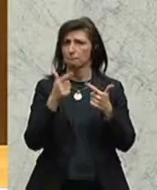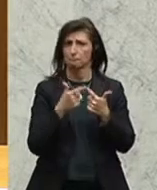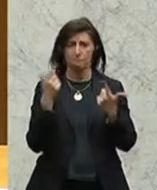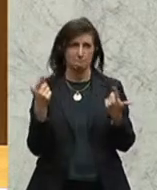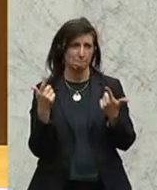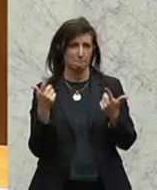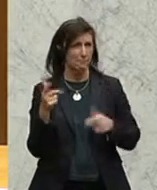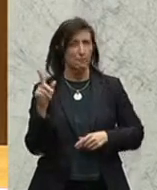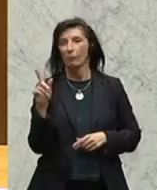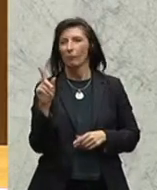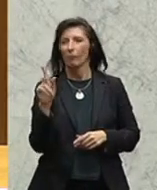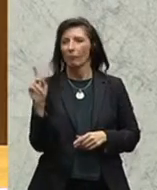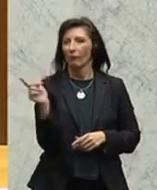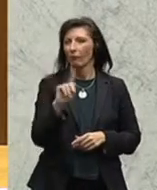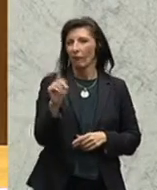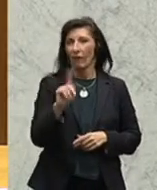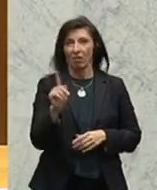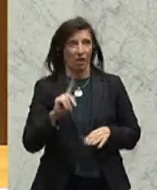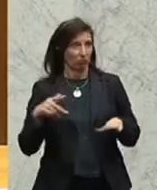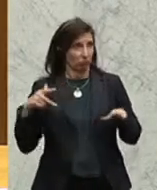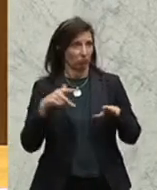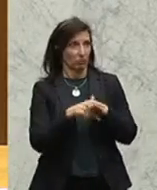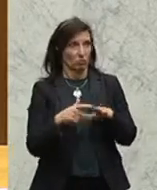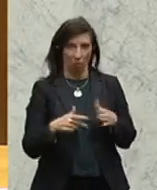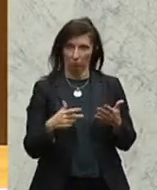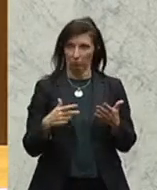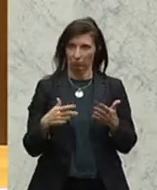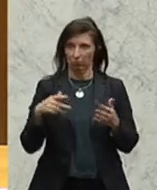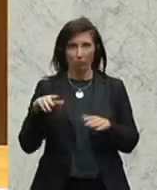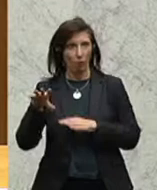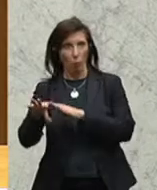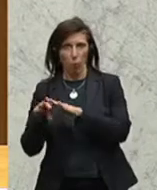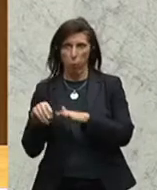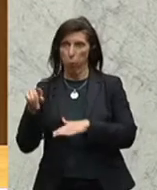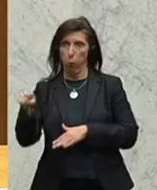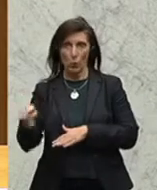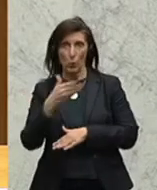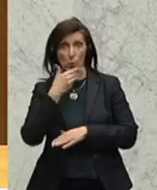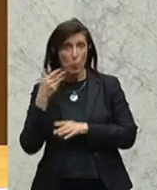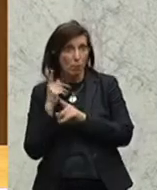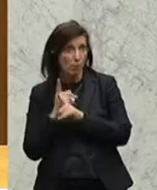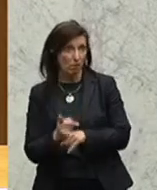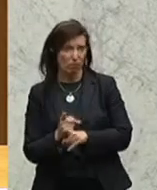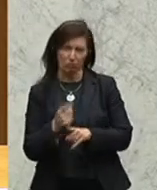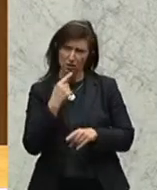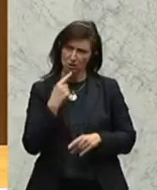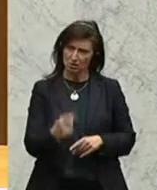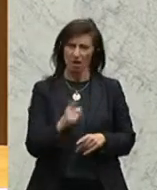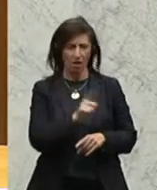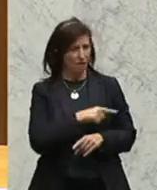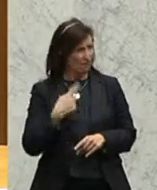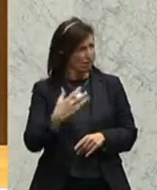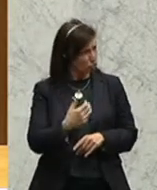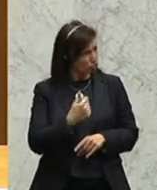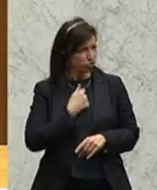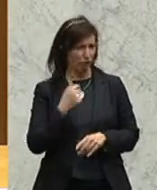nicht dadurch unterlaufen kann, dass Unternehmen zum Zug kommen, die diese Prinzipien nicht haben. Ich finde das eine Errungenschaft, die geschützt gehört